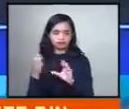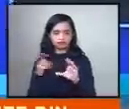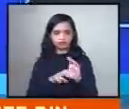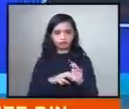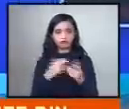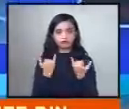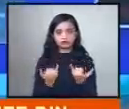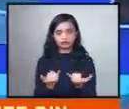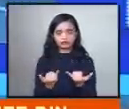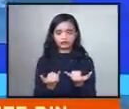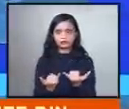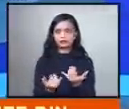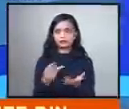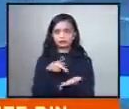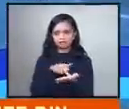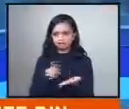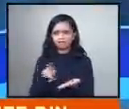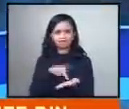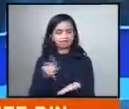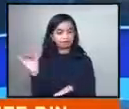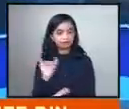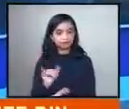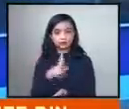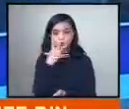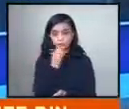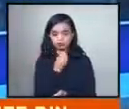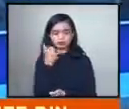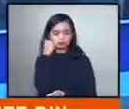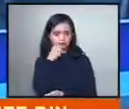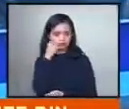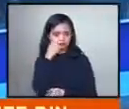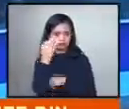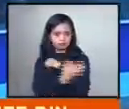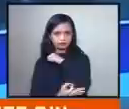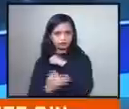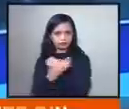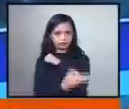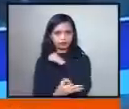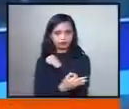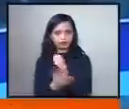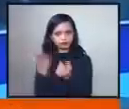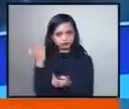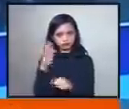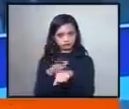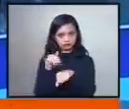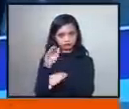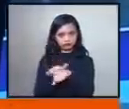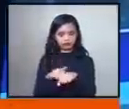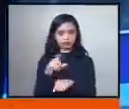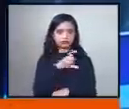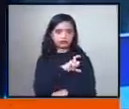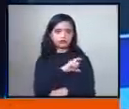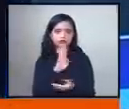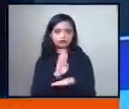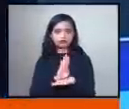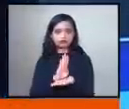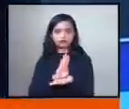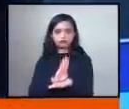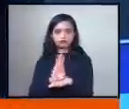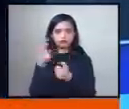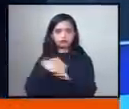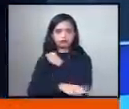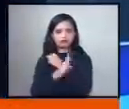Ito naman ang pinagbabayad din, ha? Ang babaeng dayuhan na ipinatawag sa presinto sa Boracay.